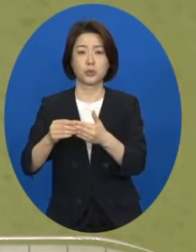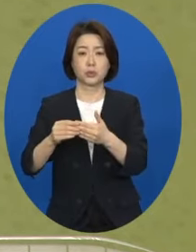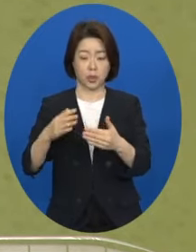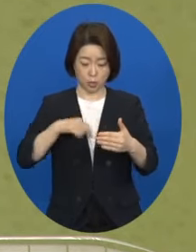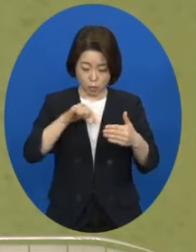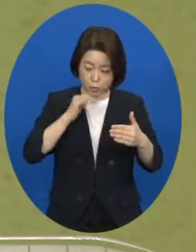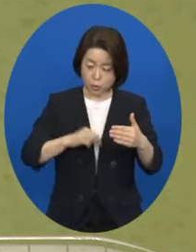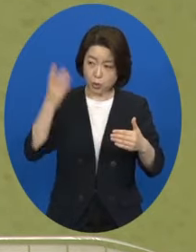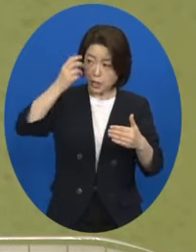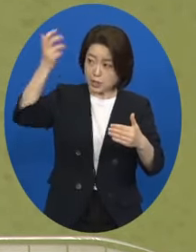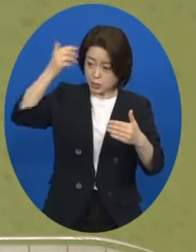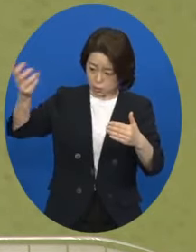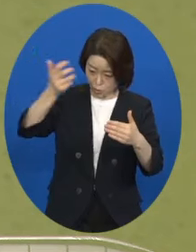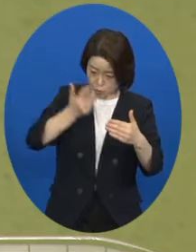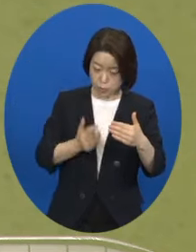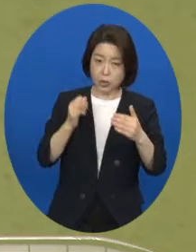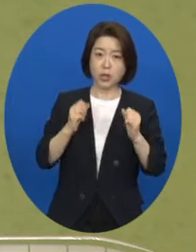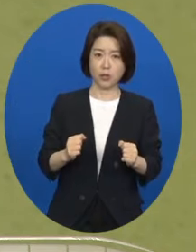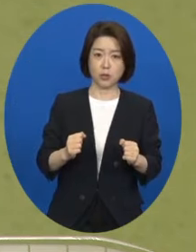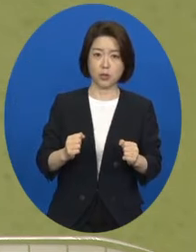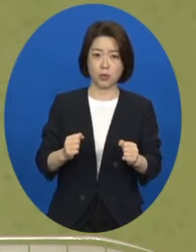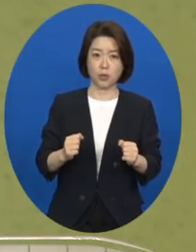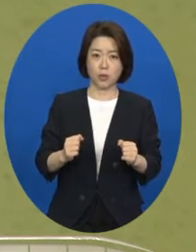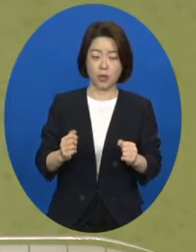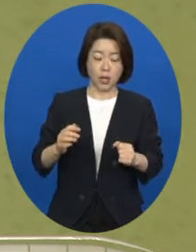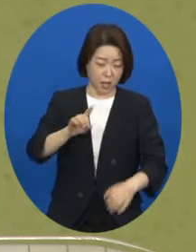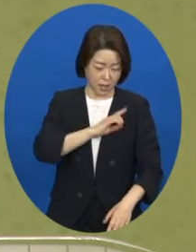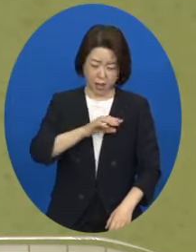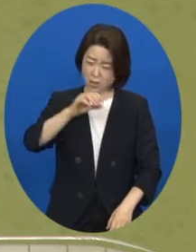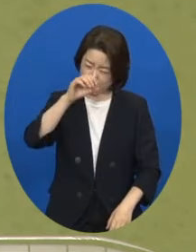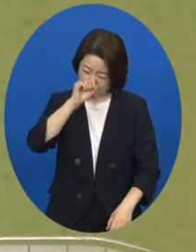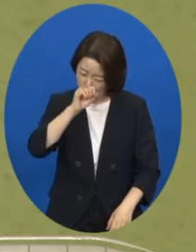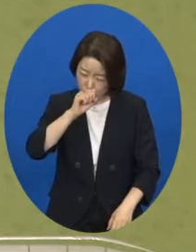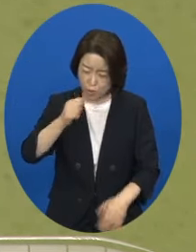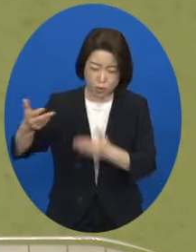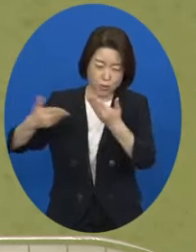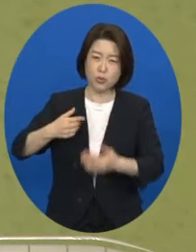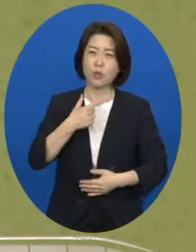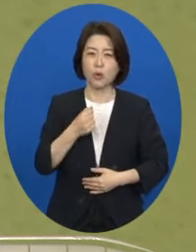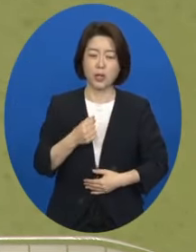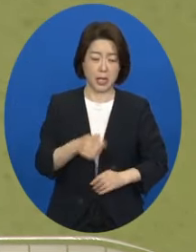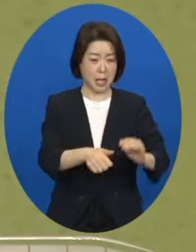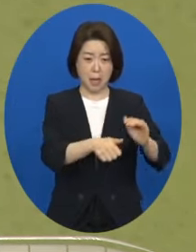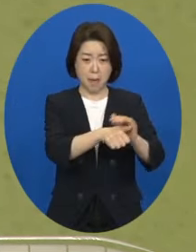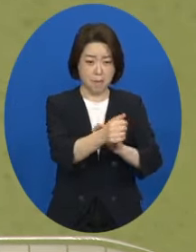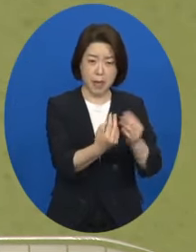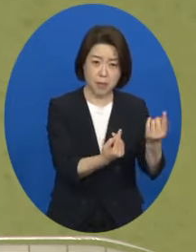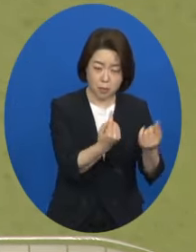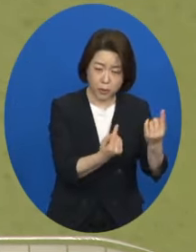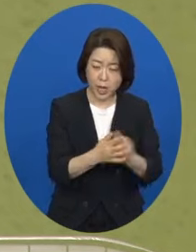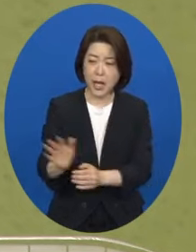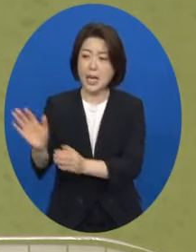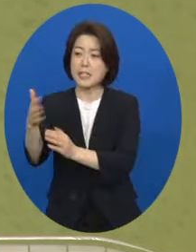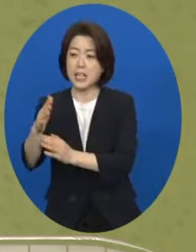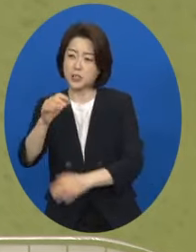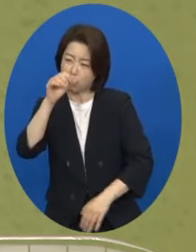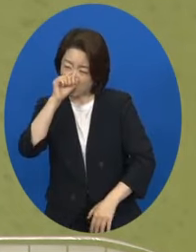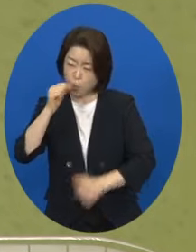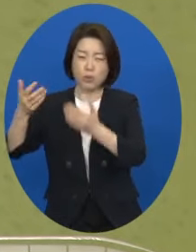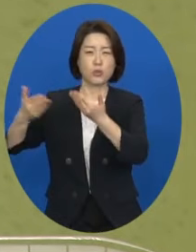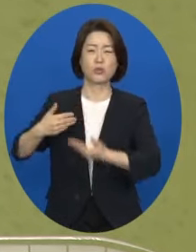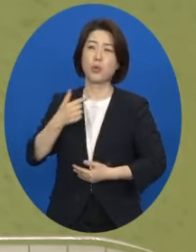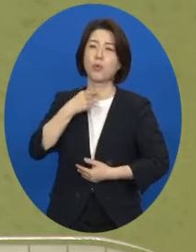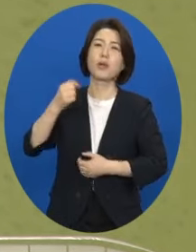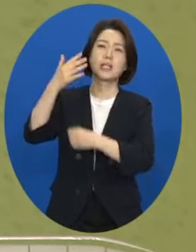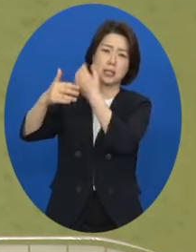계시니까요. 가장 좋은 것을 주시길 원하시잖아요. 우리에게 뱀을 주길 원하시는 게 아니라 생선을 주길 원하시잖아요. 그러니까 하나님께 구할